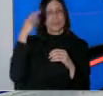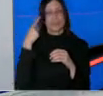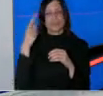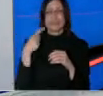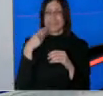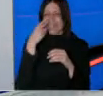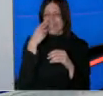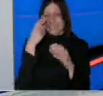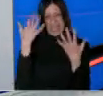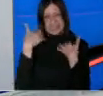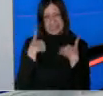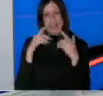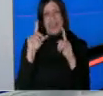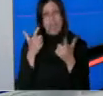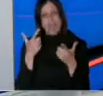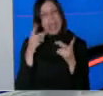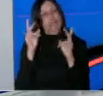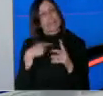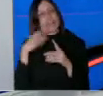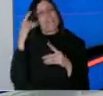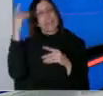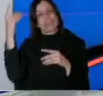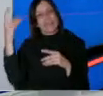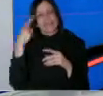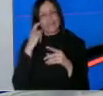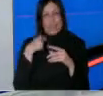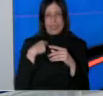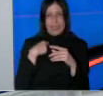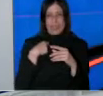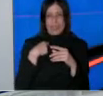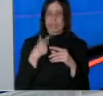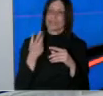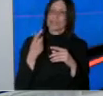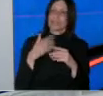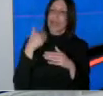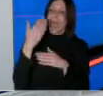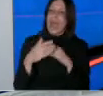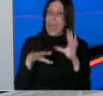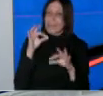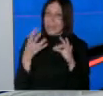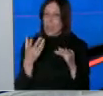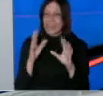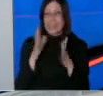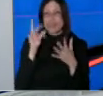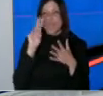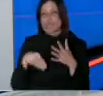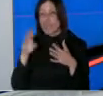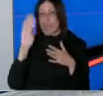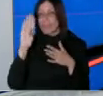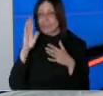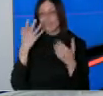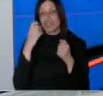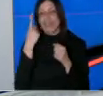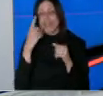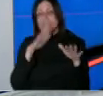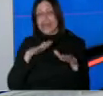תנסה להסביר לי, למה האופציה שאני מדמיין אותה, וצוחקים עליי מסביב, שאחרי הבחירות, אם יש לנתניהו